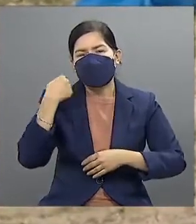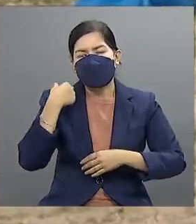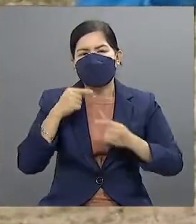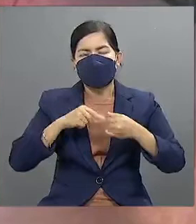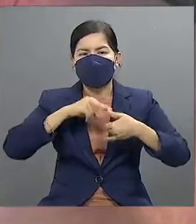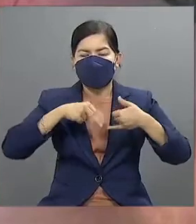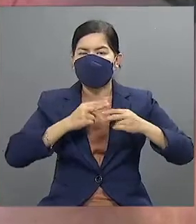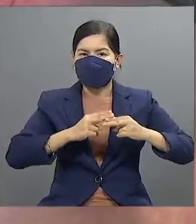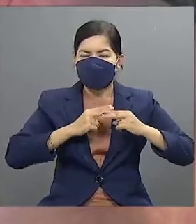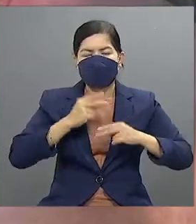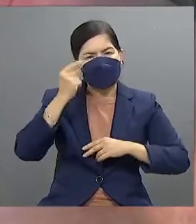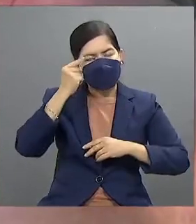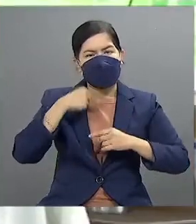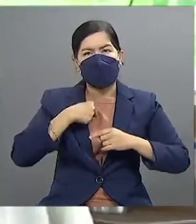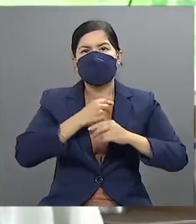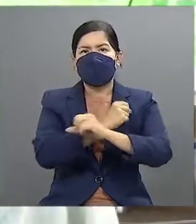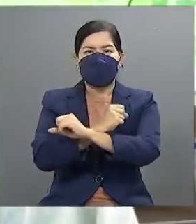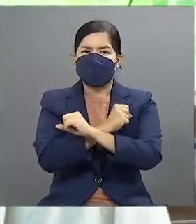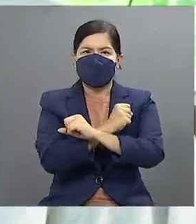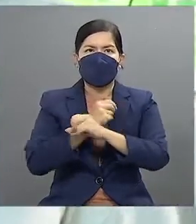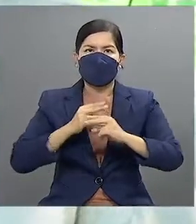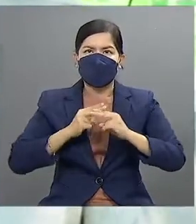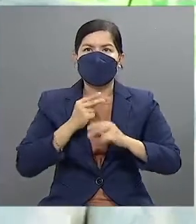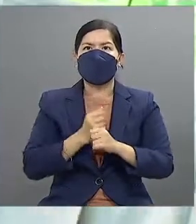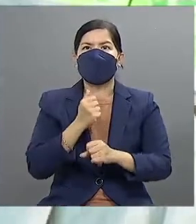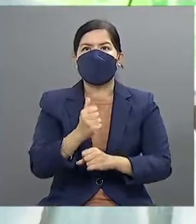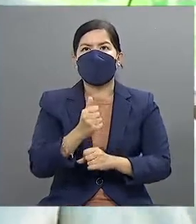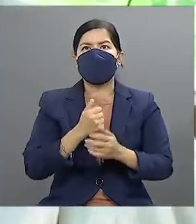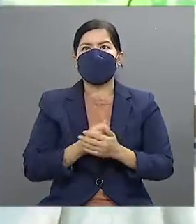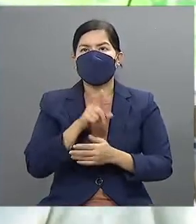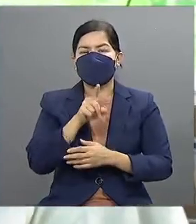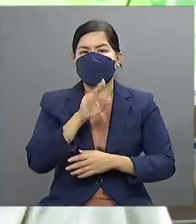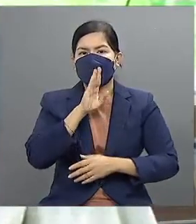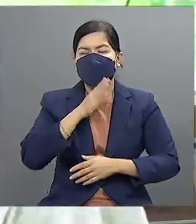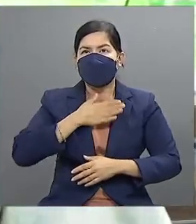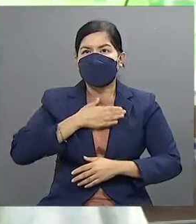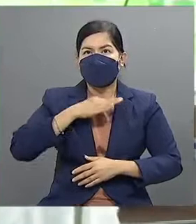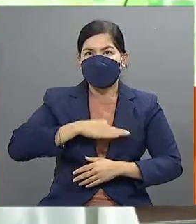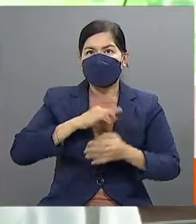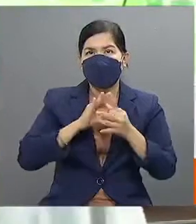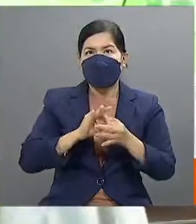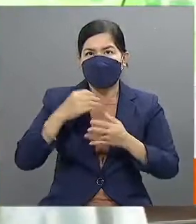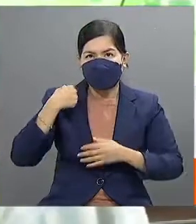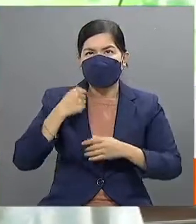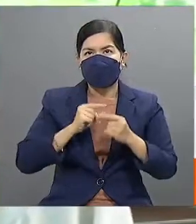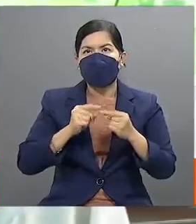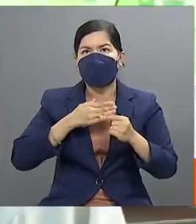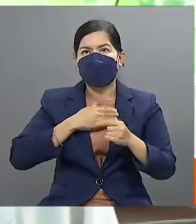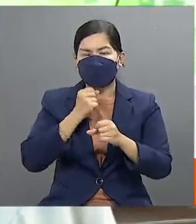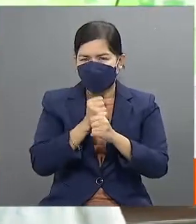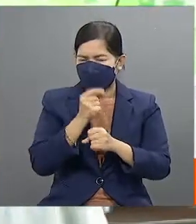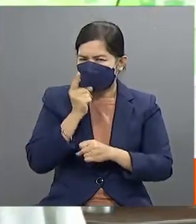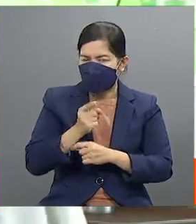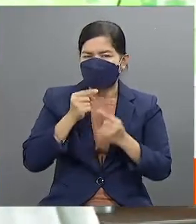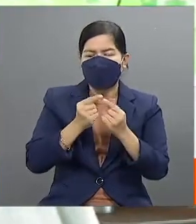ได้ค่ะ ถามว่ากังวลไหมกังวลค่ะแต่ว่าก็นะเราก็ต้องทำต่อไปเพราะว่ามันก็นะเป็นเรื่องของรายดงรายได้อะไรเงี้